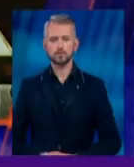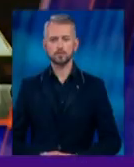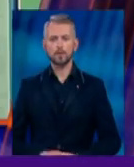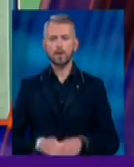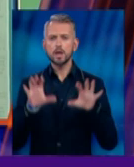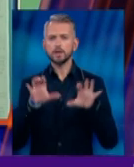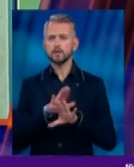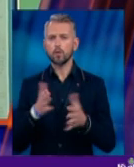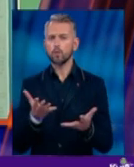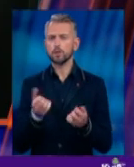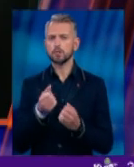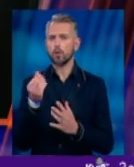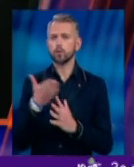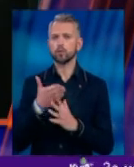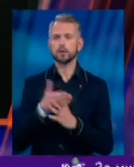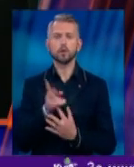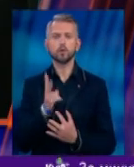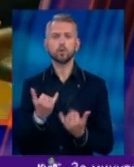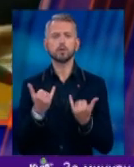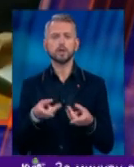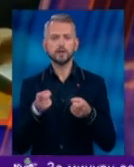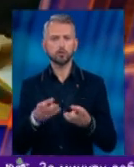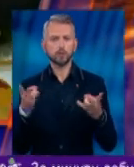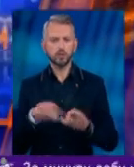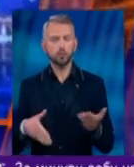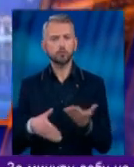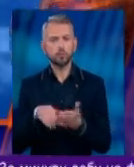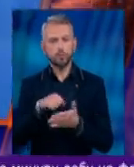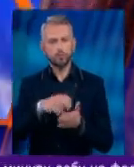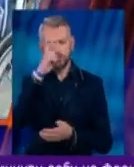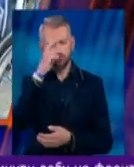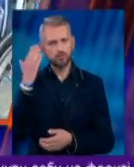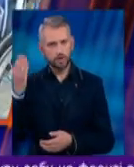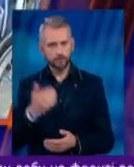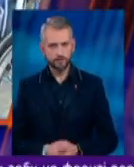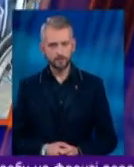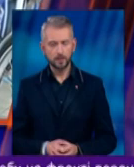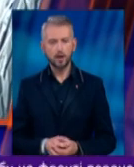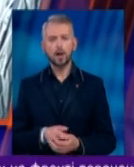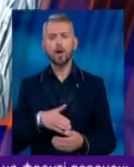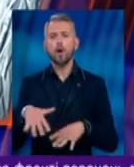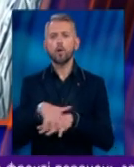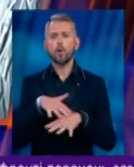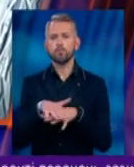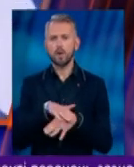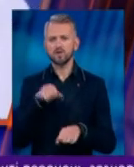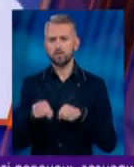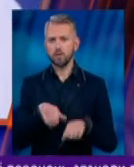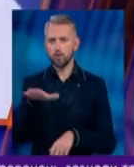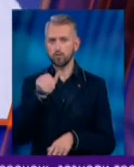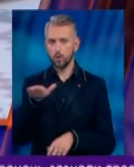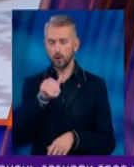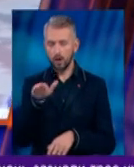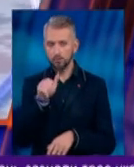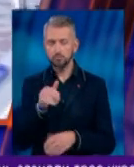Неправомірне отримання субсидій. Хто нині дійсно потребує допомоги від держави? Громадський велопрокат Next Bike. Які результати